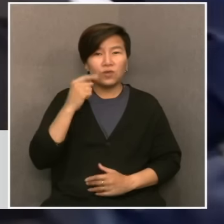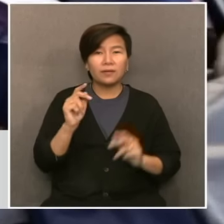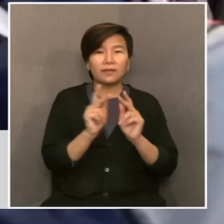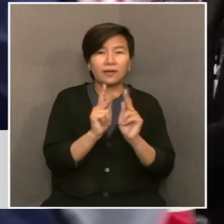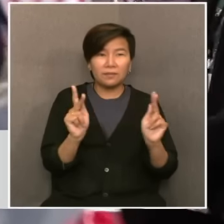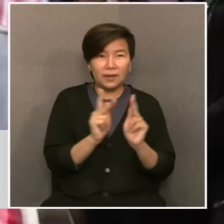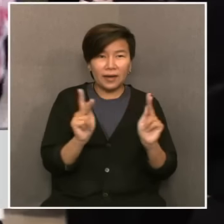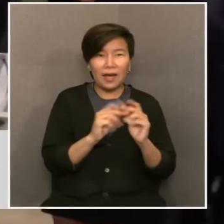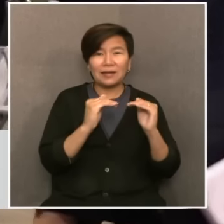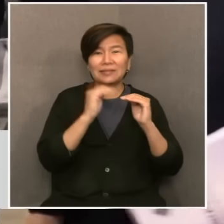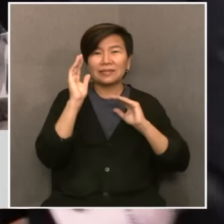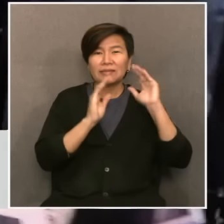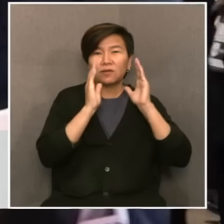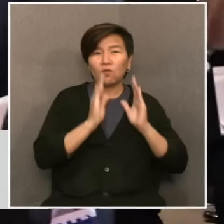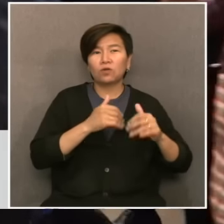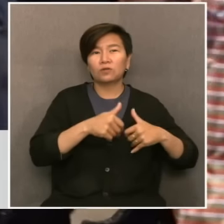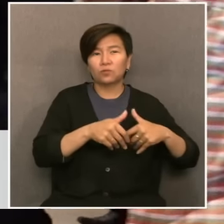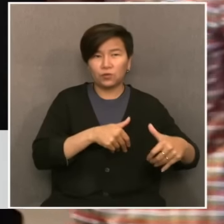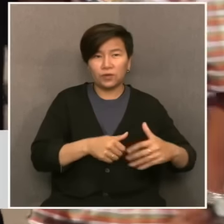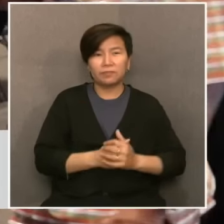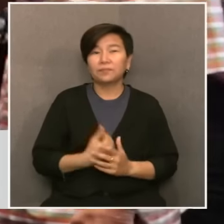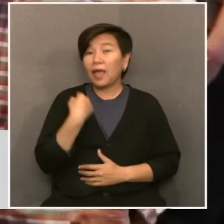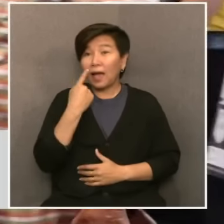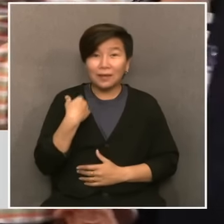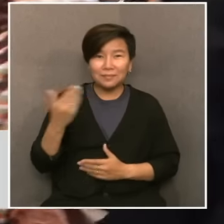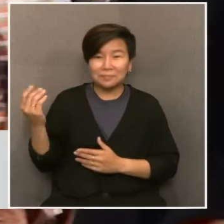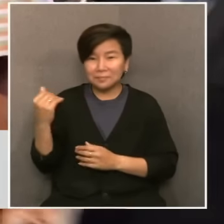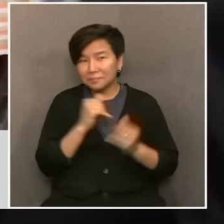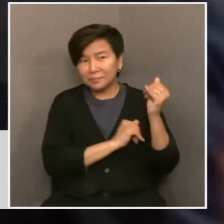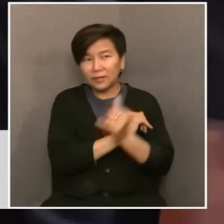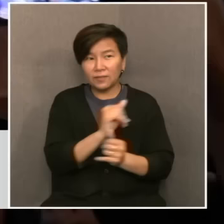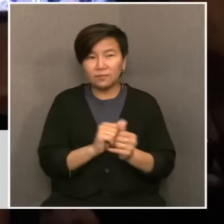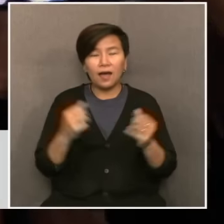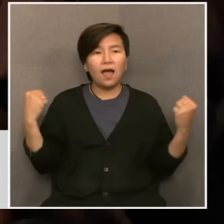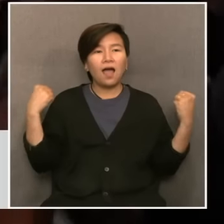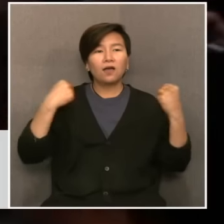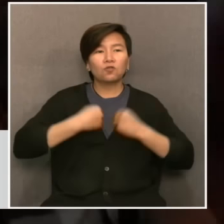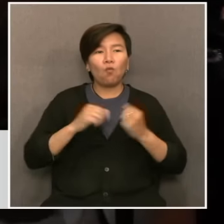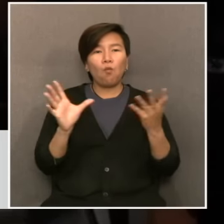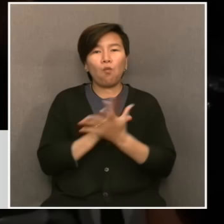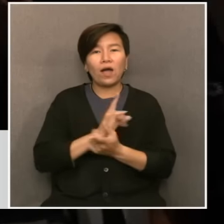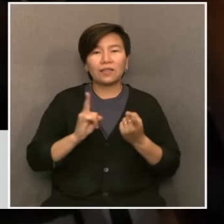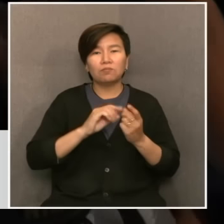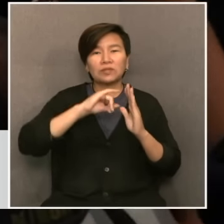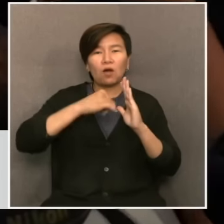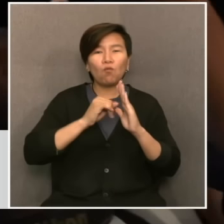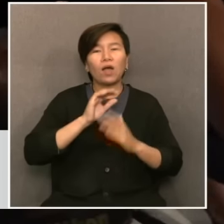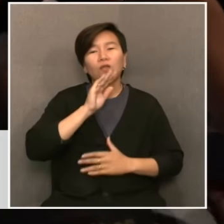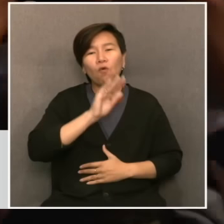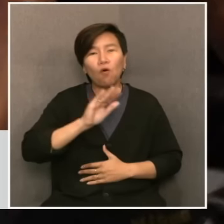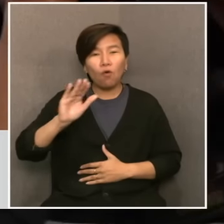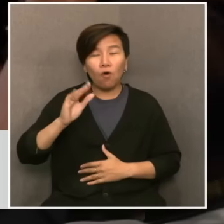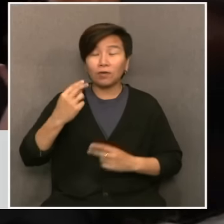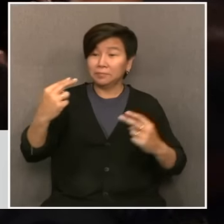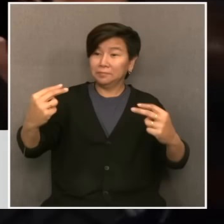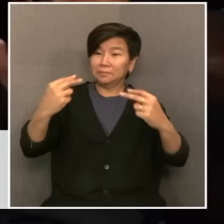ยชนเป็นต้นค่ะโดยผู้สมัครบางคนนะคะมีการแต่งชุดวัฒนธรรมจังหวัดตัวเองเพื่อมาให้เป็นที่จดจำ